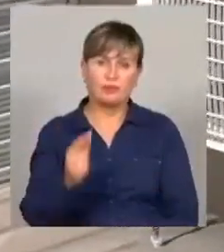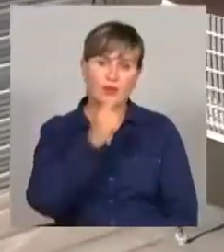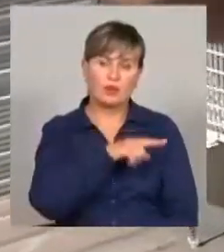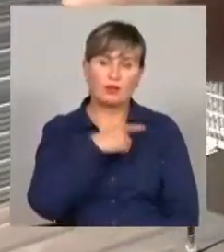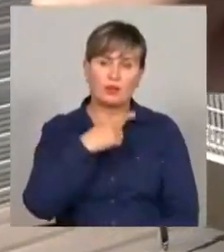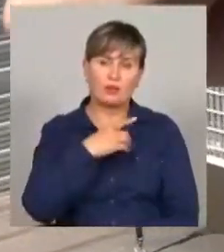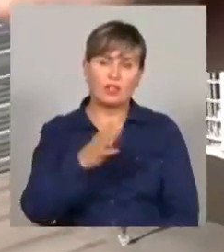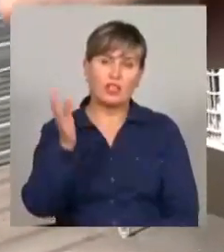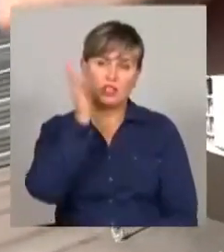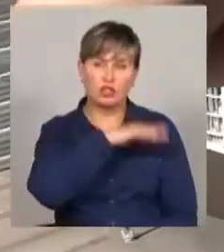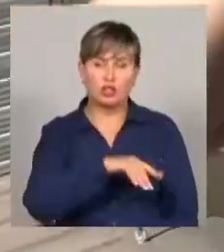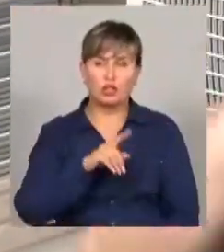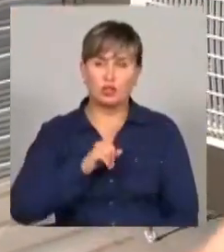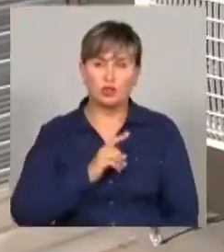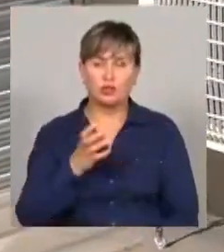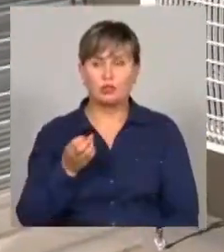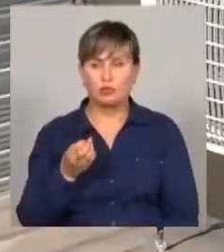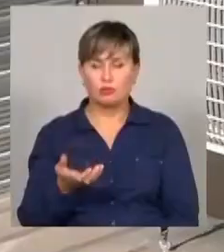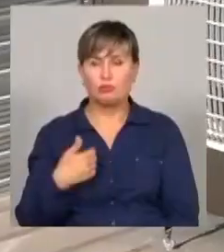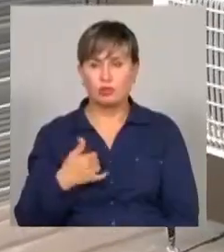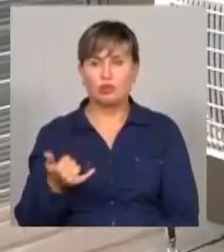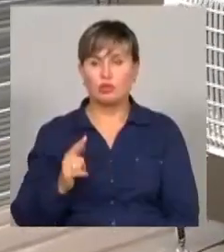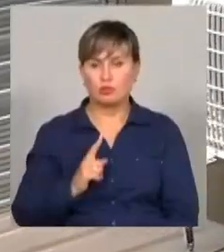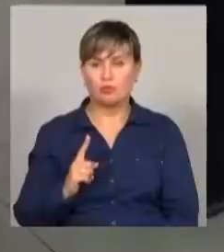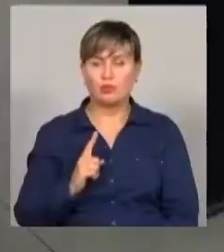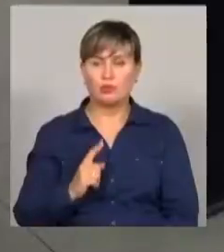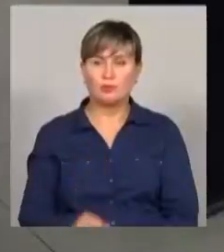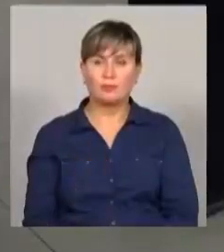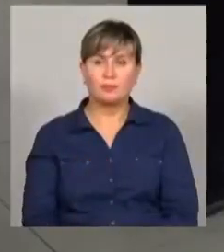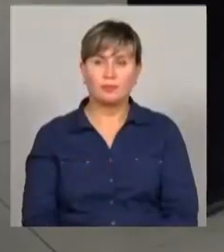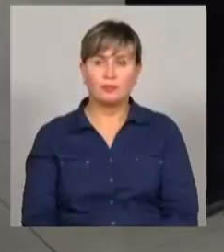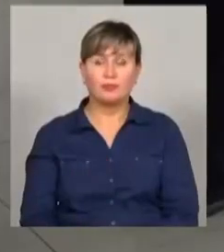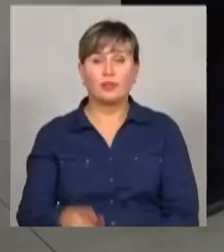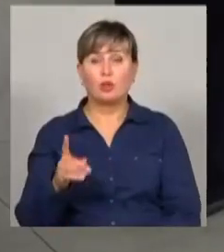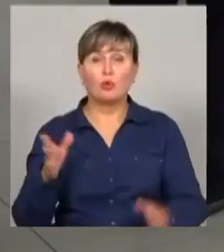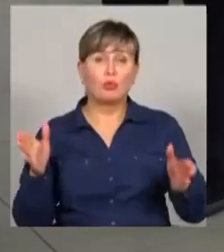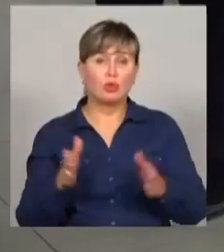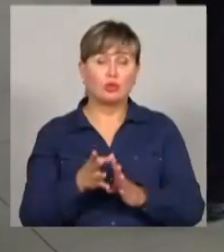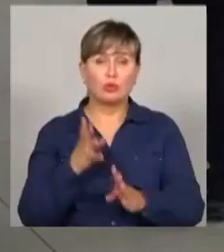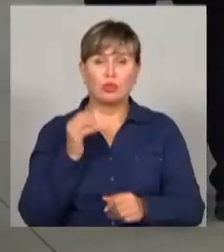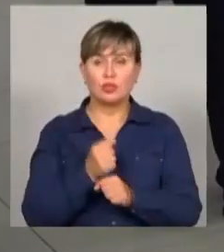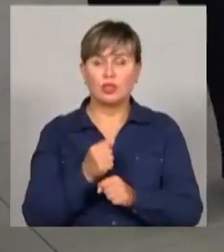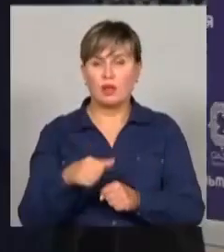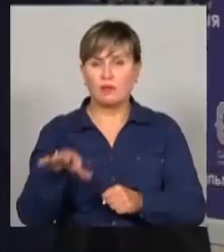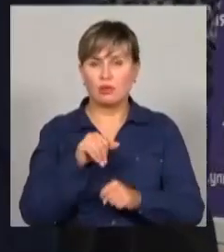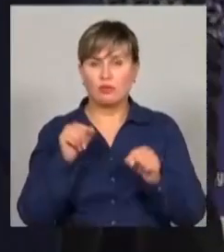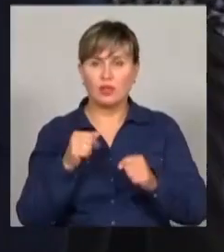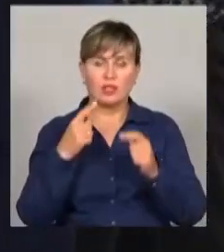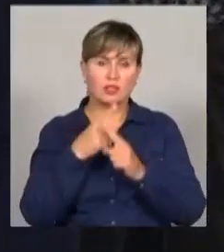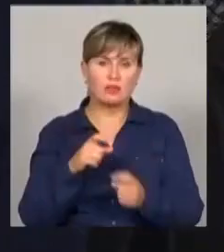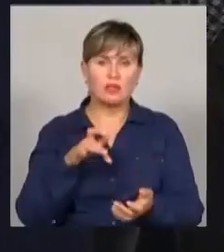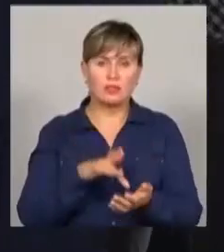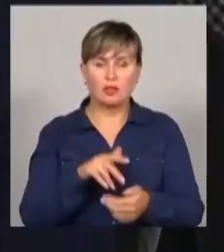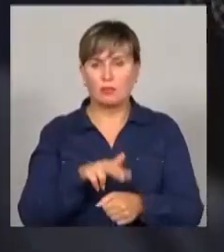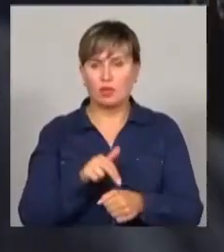идите, ждите еще. Вот ждем, не знаю, что делать. Для того, чтобы уменьшить очереди, делается все возможное, заявили в Центре